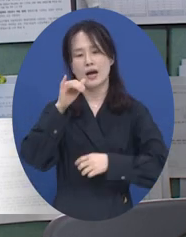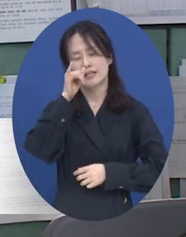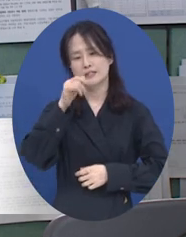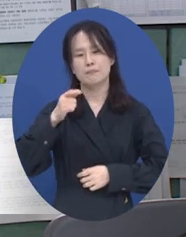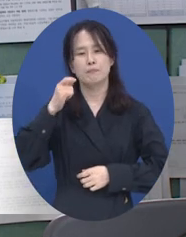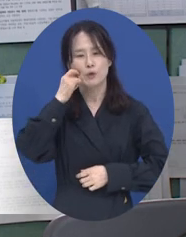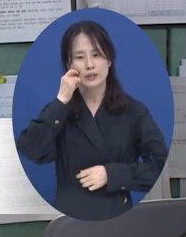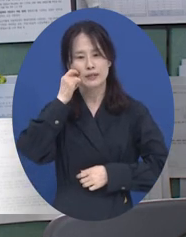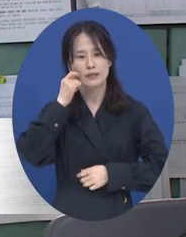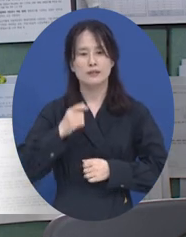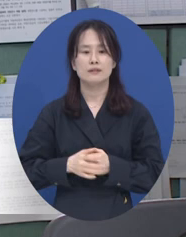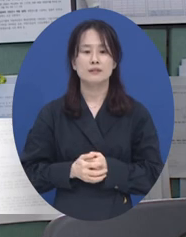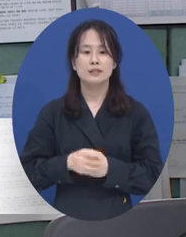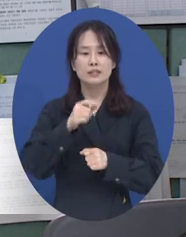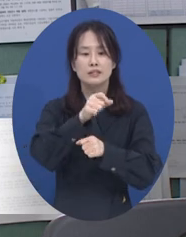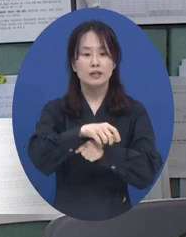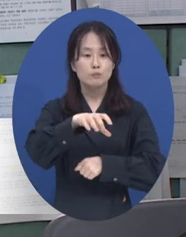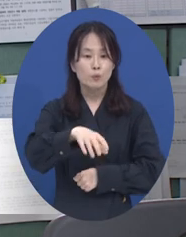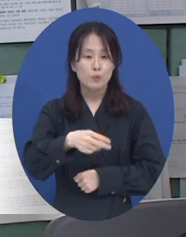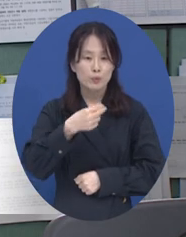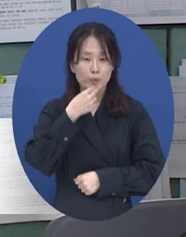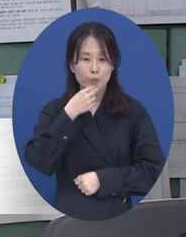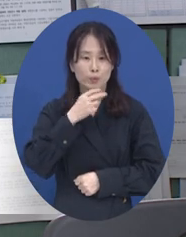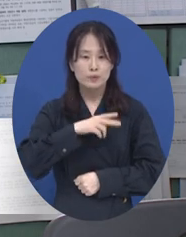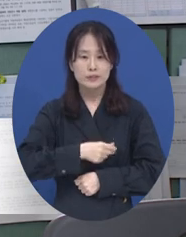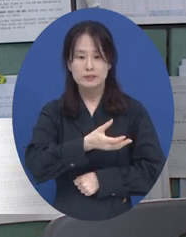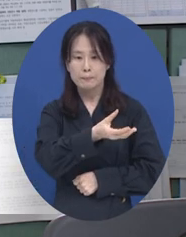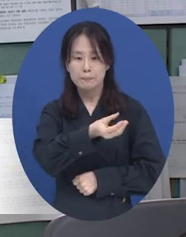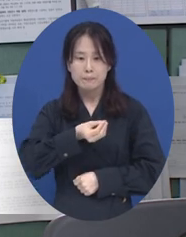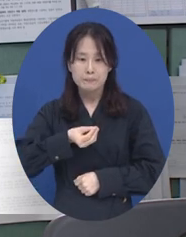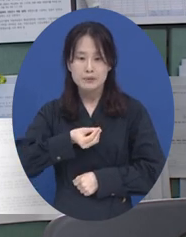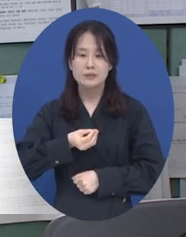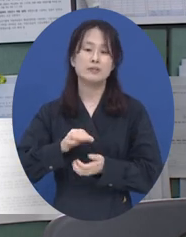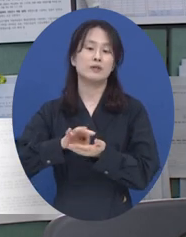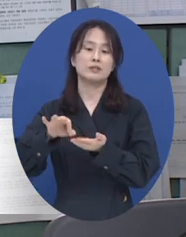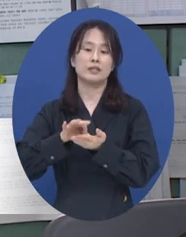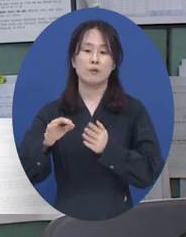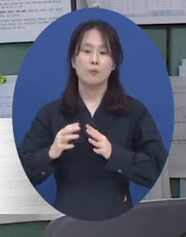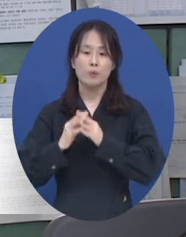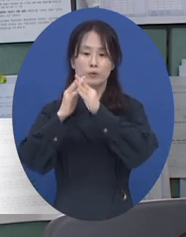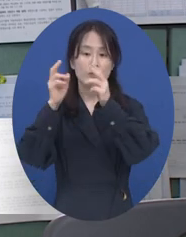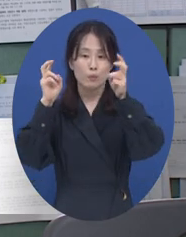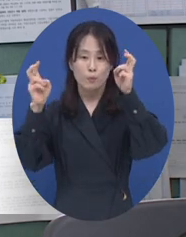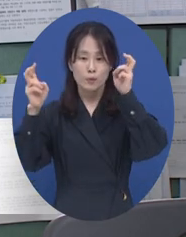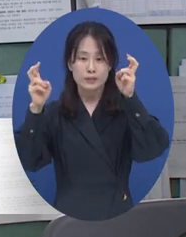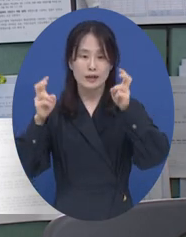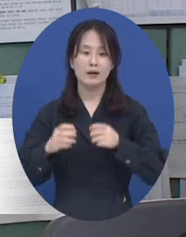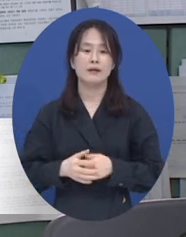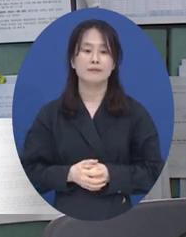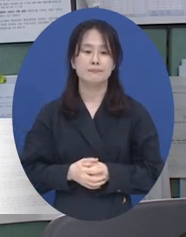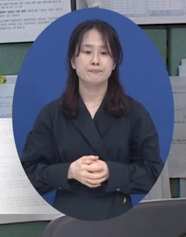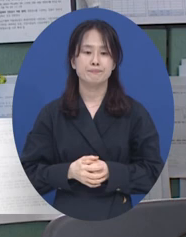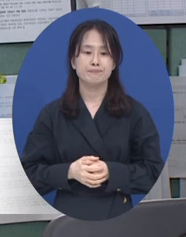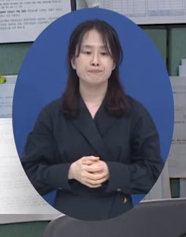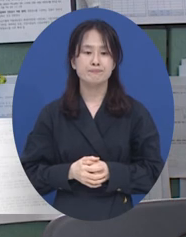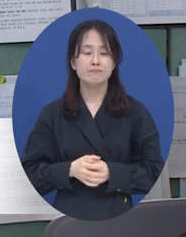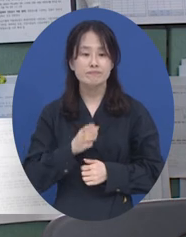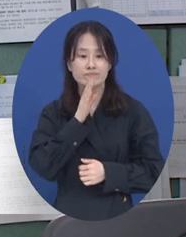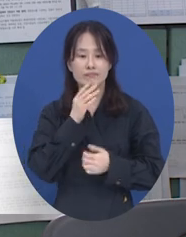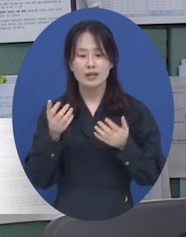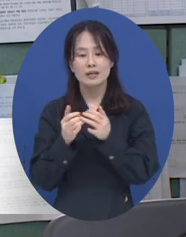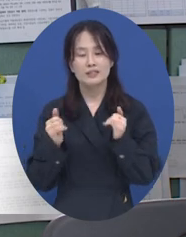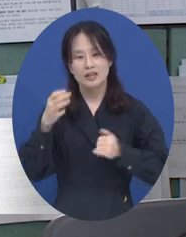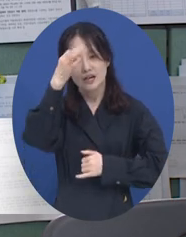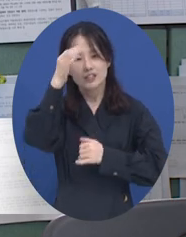전제하에 어 사무실이 없거나 기수 자격증을 대여 에서 들어오는 그런 건설업체들은 실제 이런